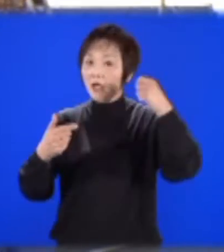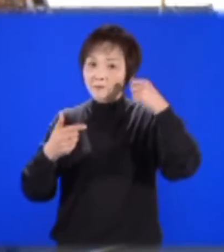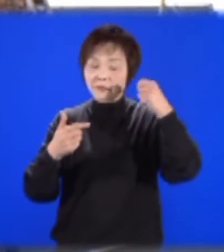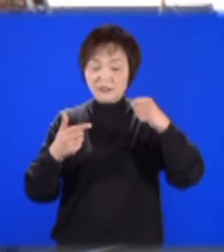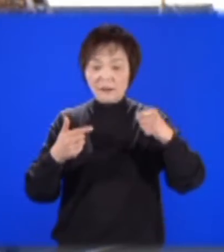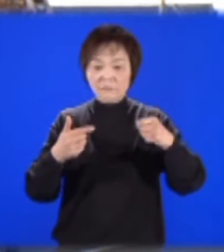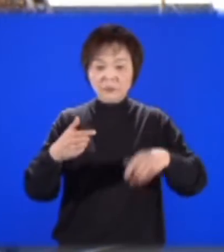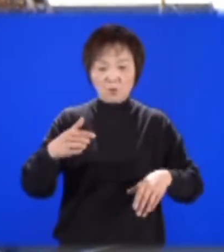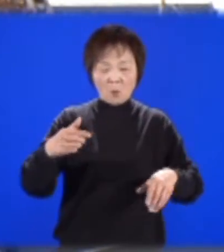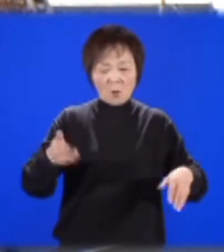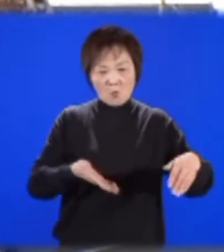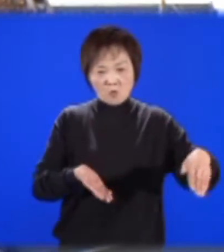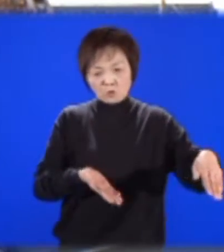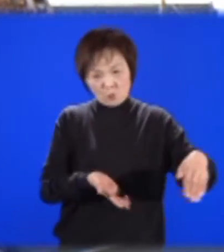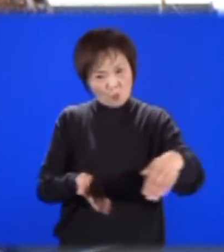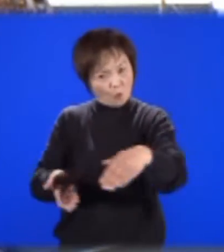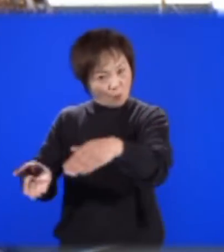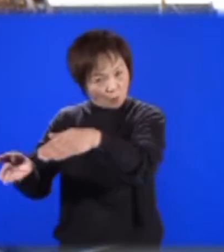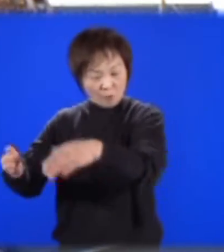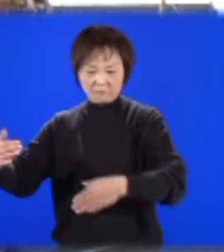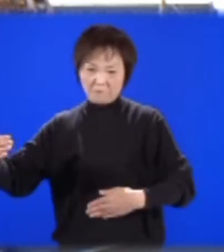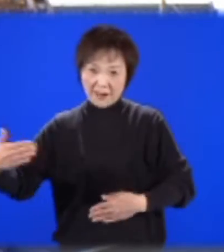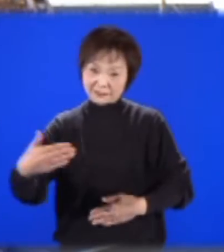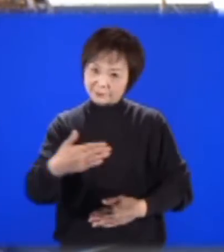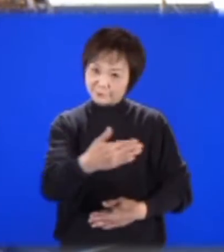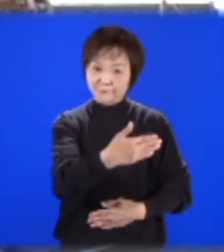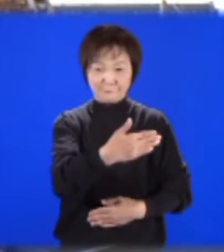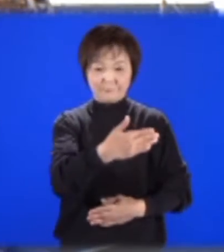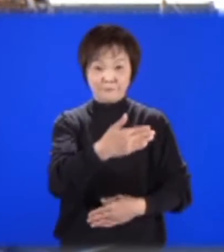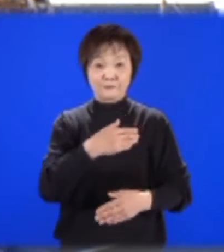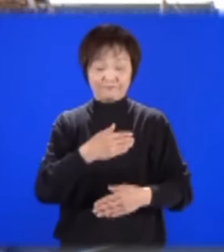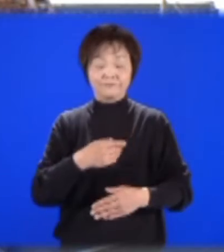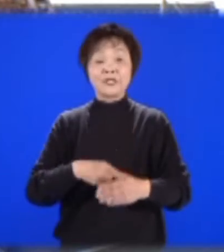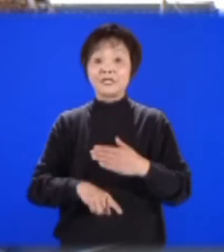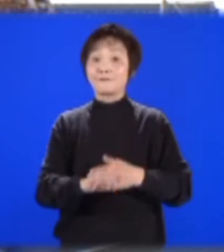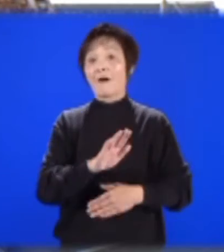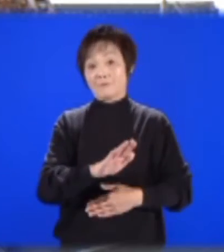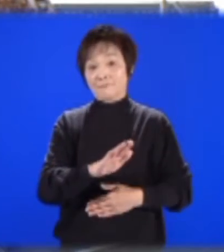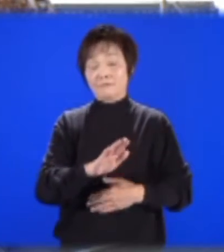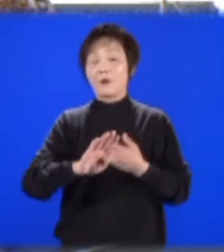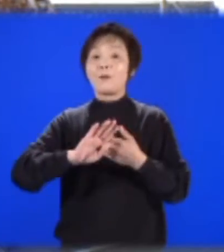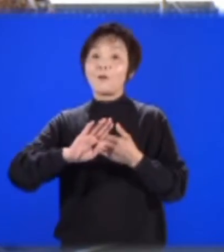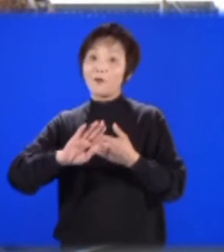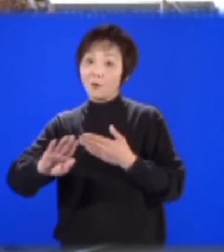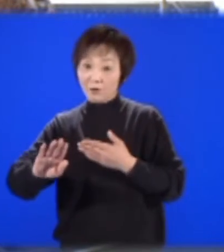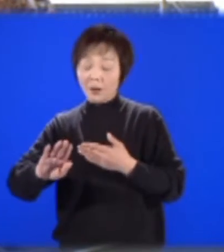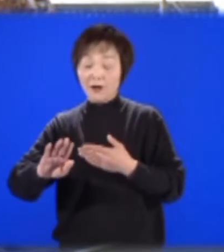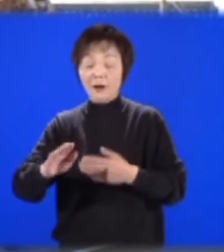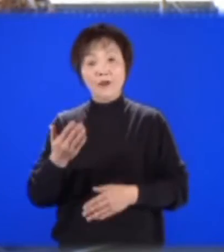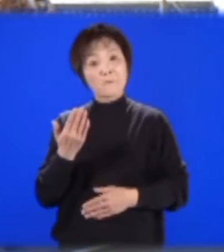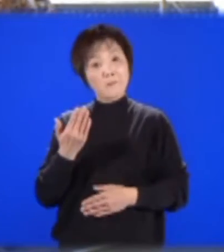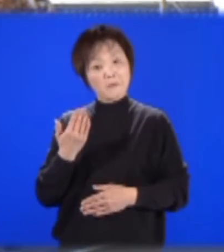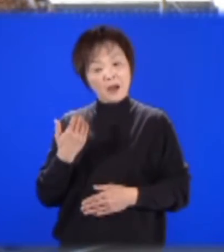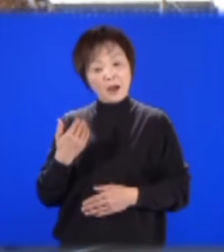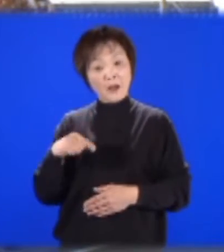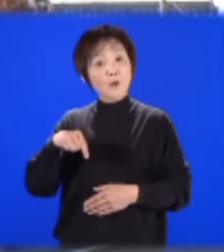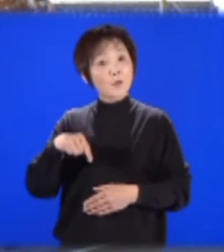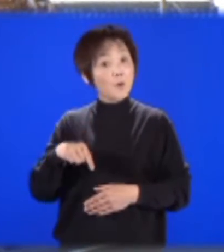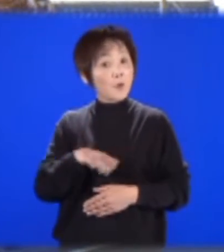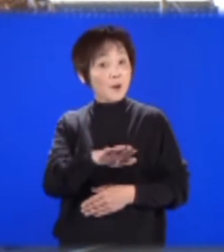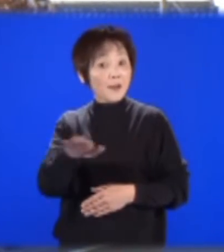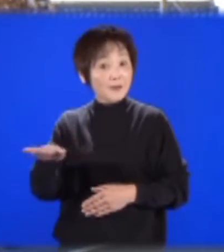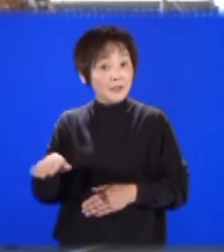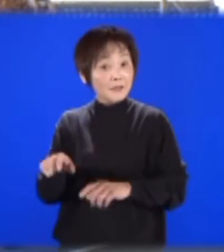南北に通っているということが一つ、そしてその南北に通った東海道に対して、この辺り